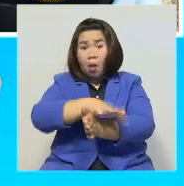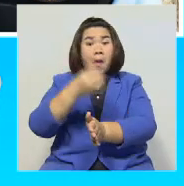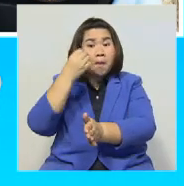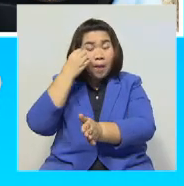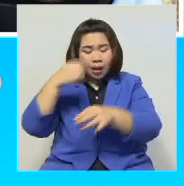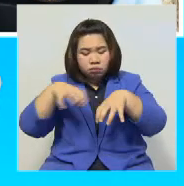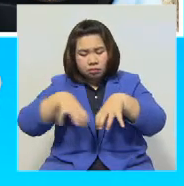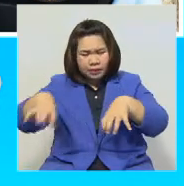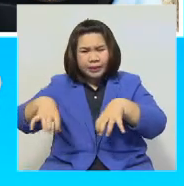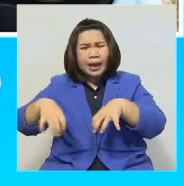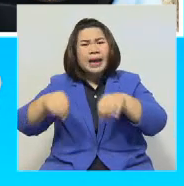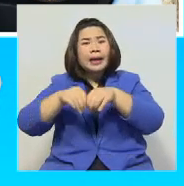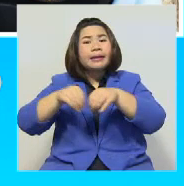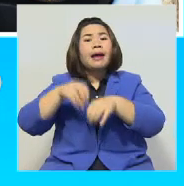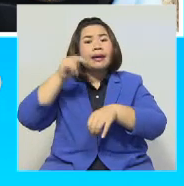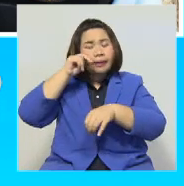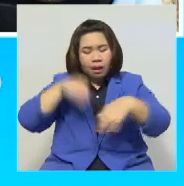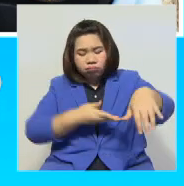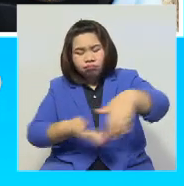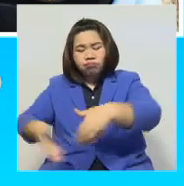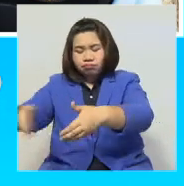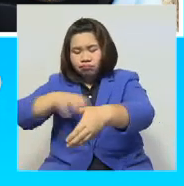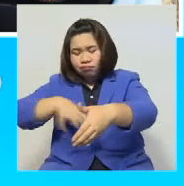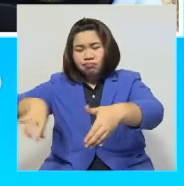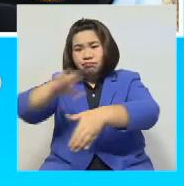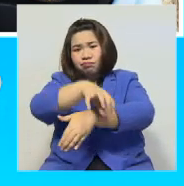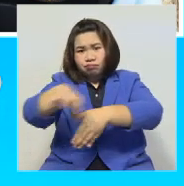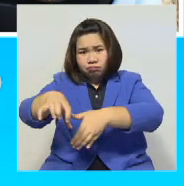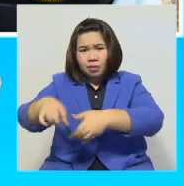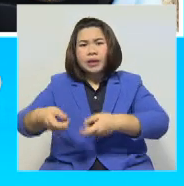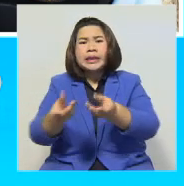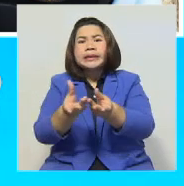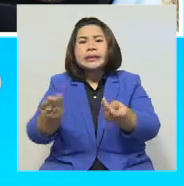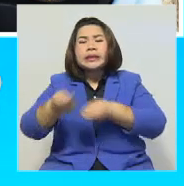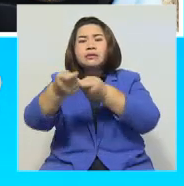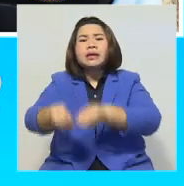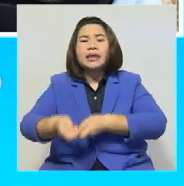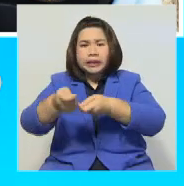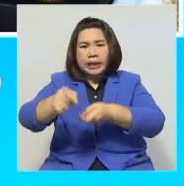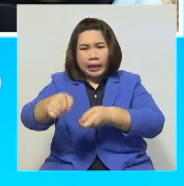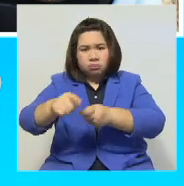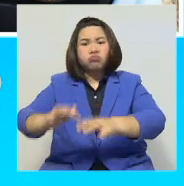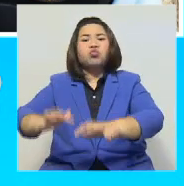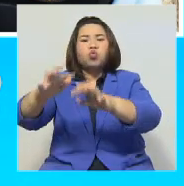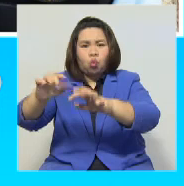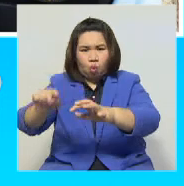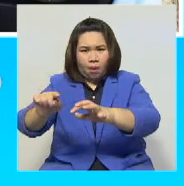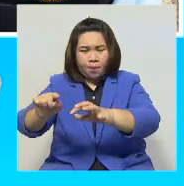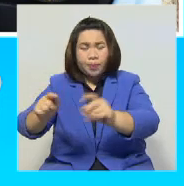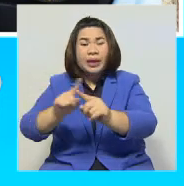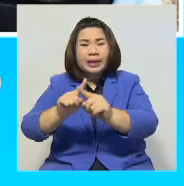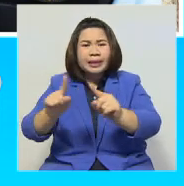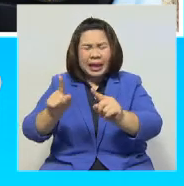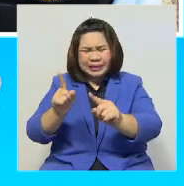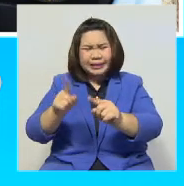ทบก็คือหมู่บ้านดินแม่น้ำเพชรโดยตรงนะครับแล้วก็พื้นที่เกษตรบางส่วนถ้าน้ำล้นมานะครับแล้วก็เป็นส่วนที่ดินมีอยู่ในดิน